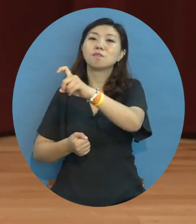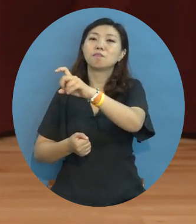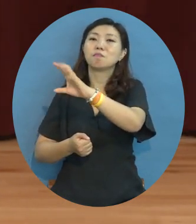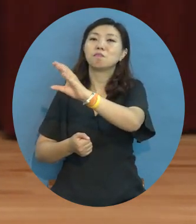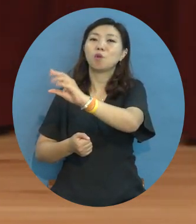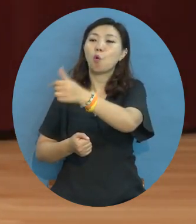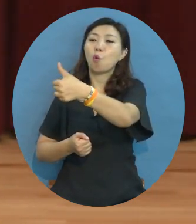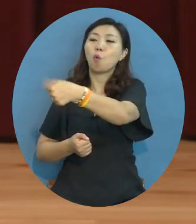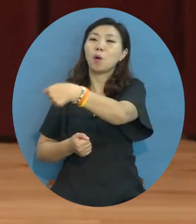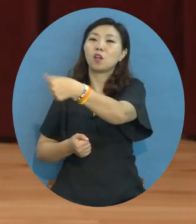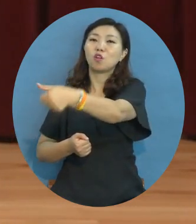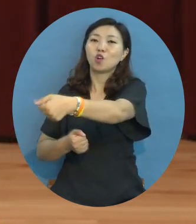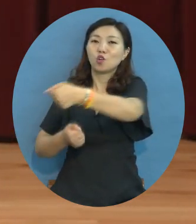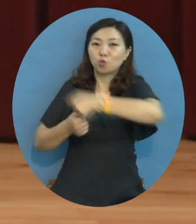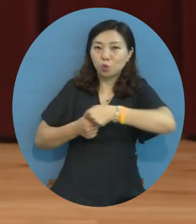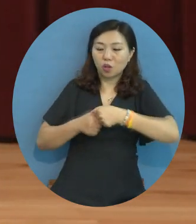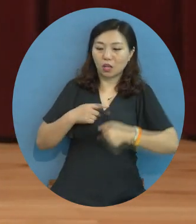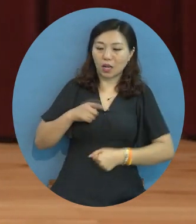어느 거 할래요?